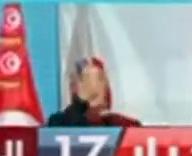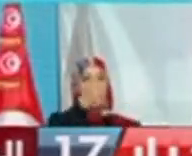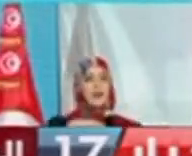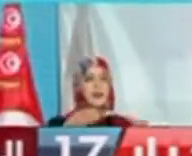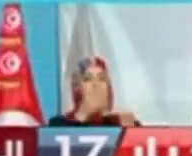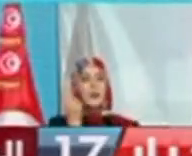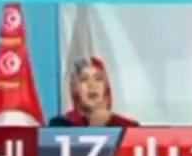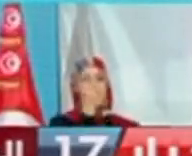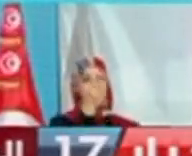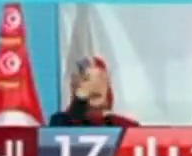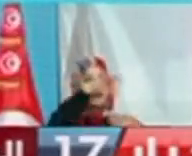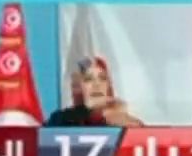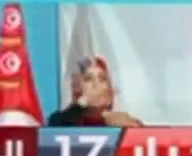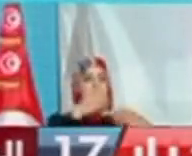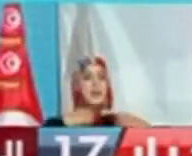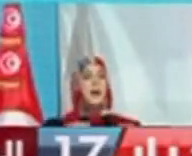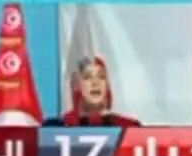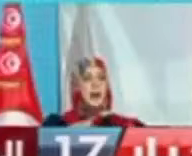الثاني